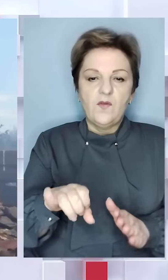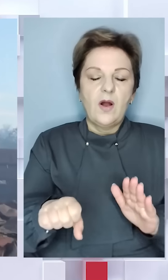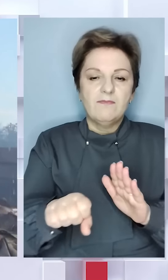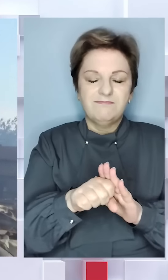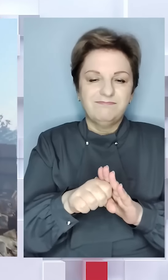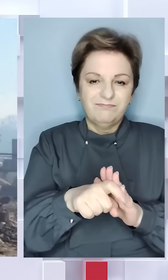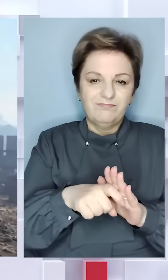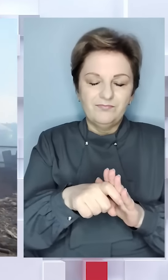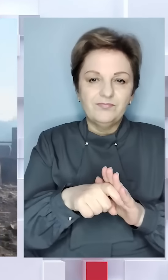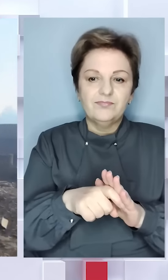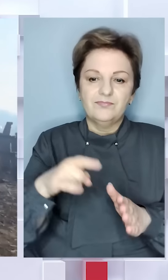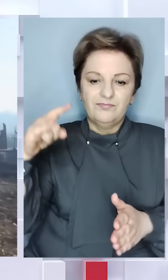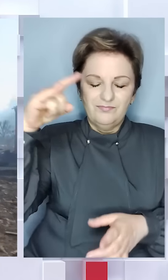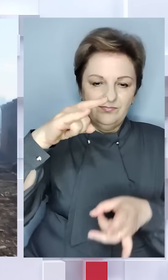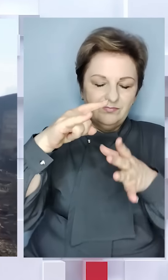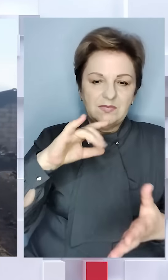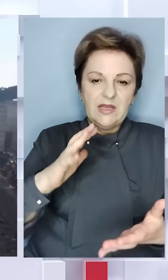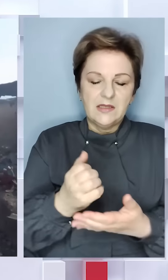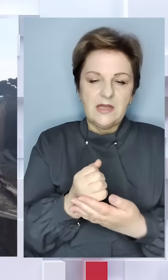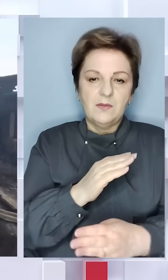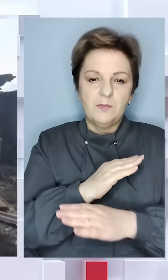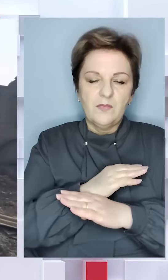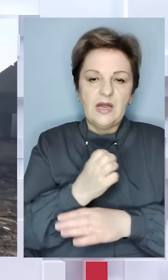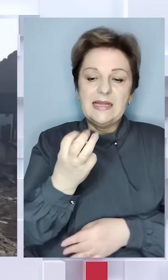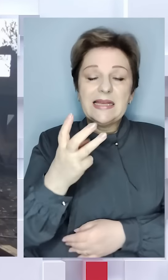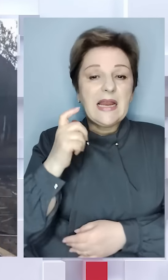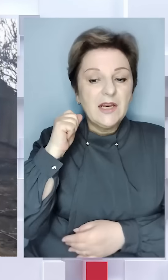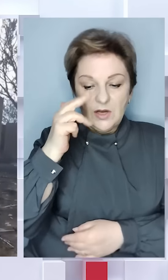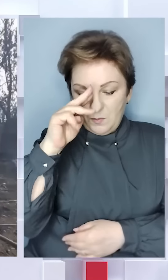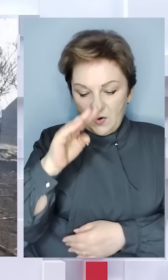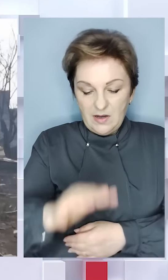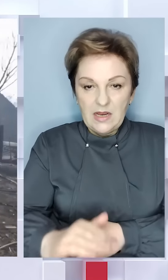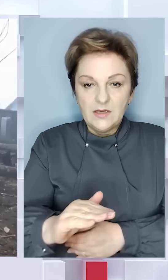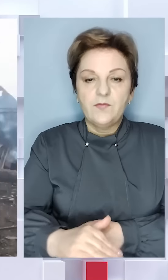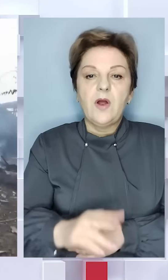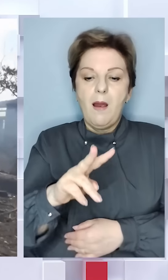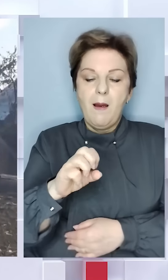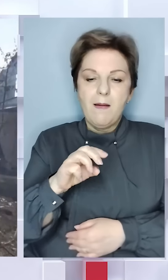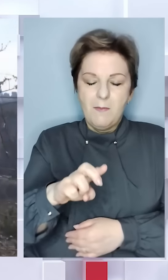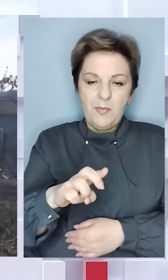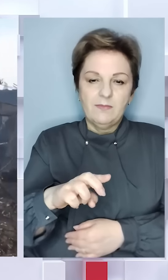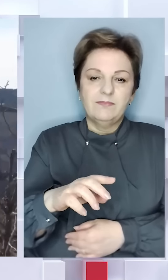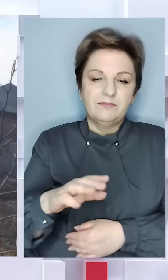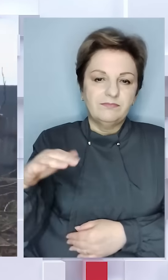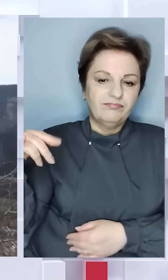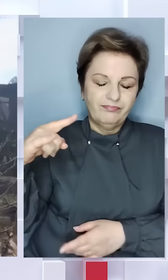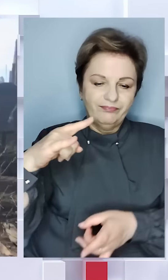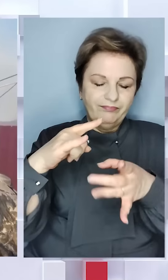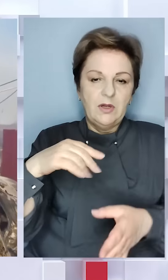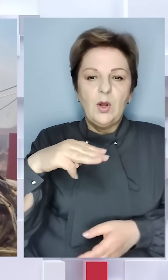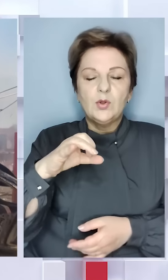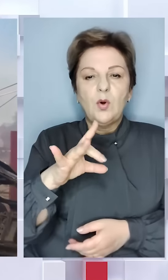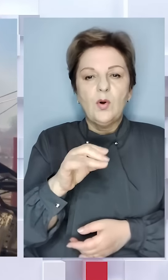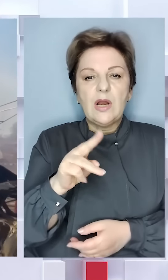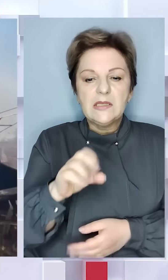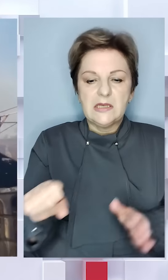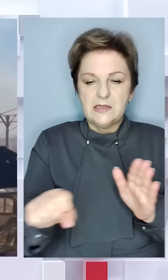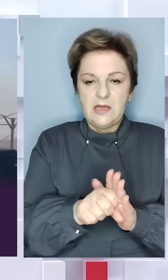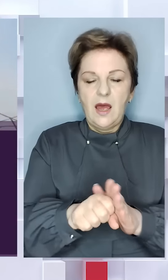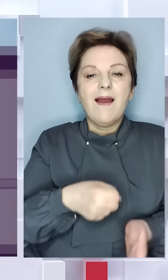російських авіабомб знайшли тіло загиблого 13-річного підлітка. Кабами ворог атакував і Торецьк, загинуло літнє